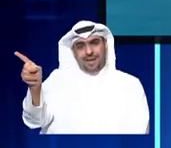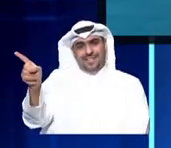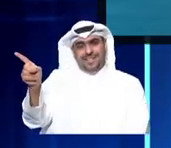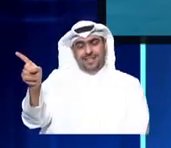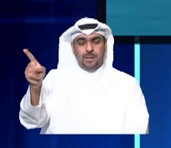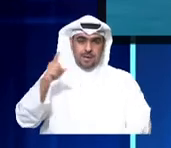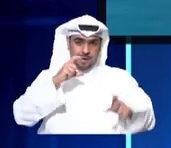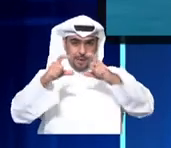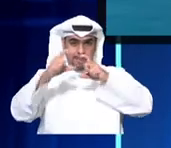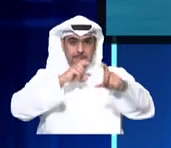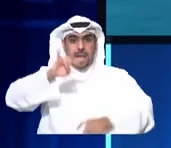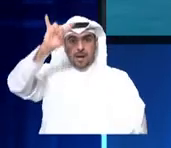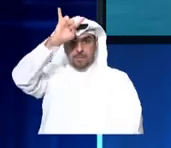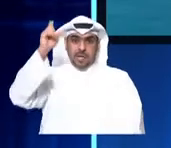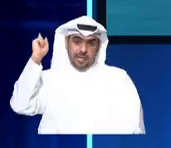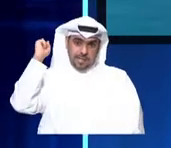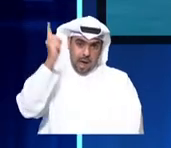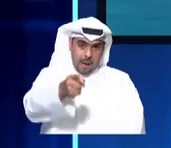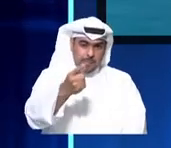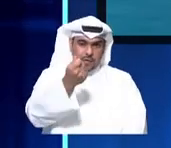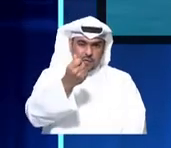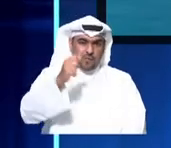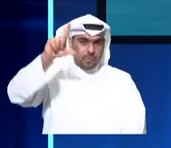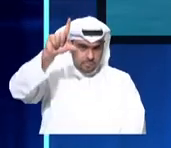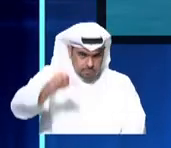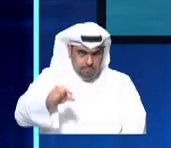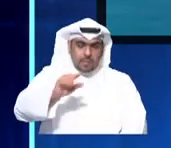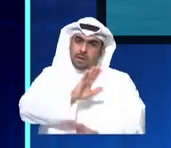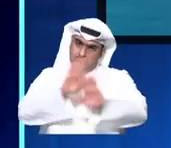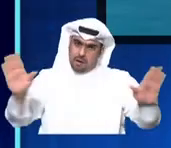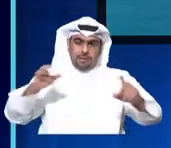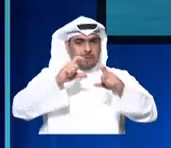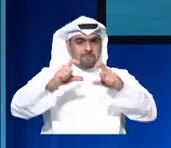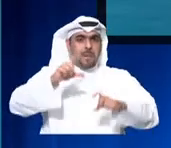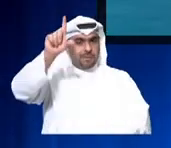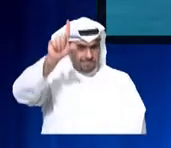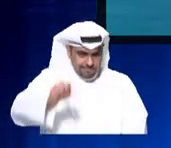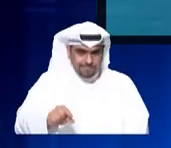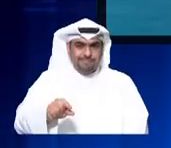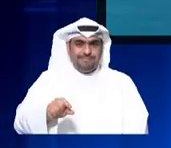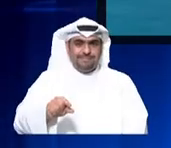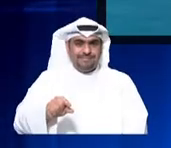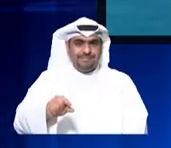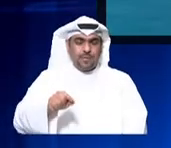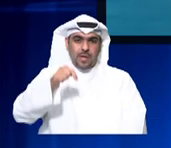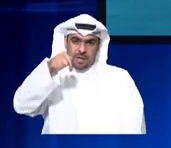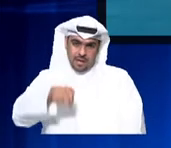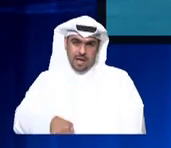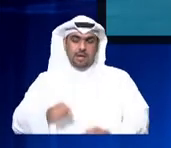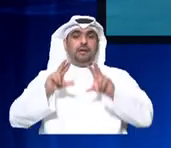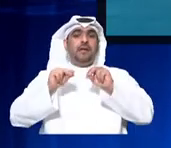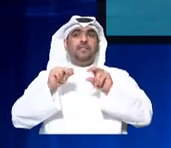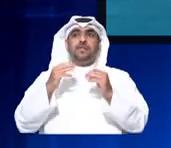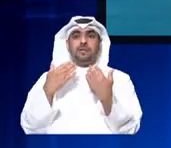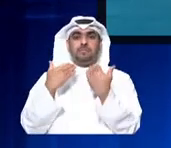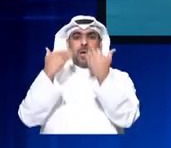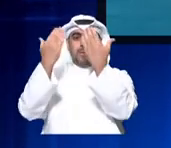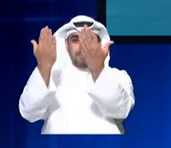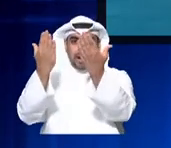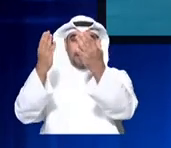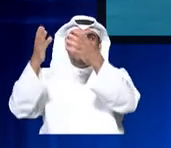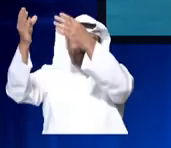التكلفة الفعلية ومقارنتها بالخدمات التي يتم تقديمها لدى مصارف أخرى محليا وعالميا، بالإضافة إلى